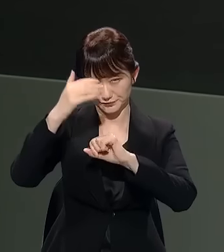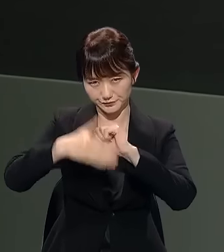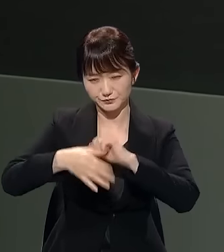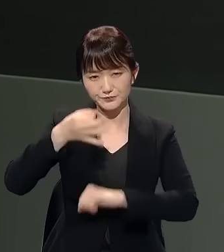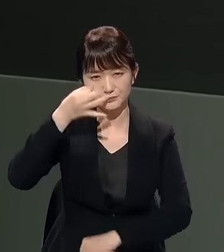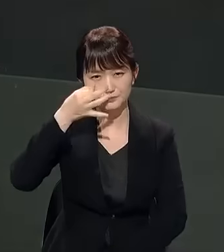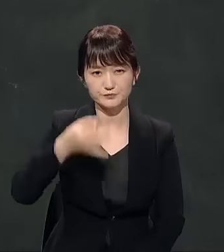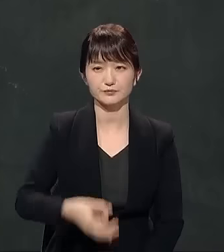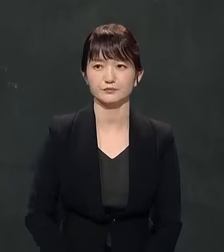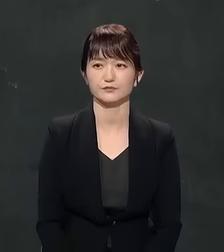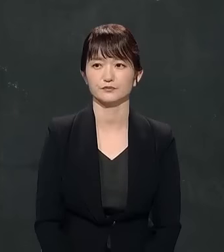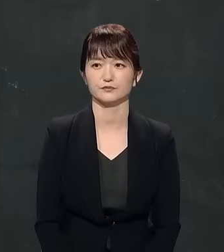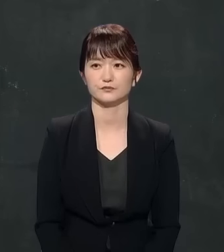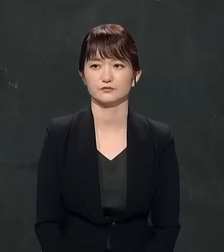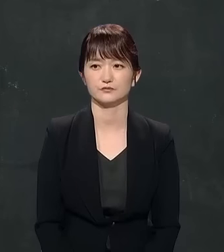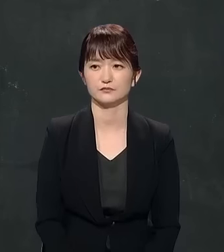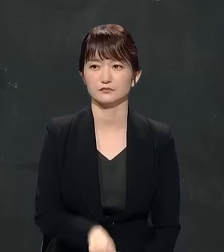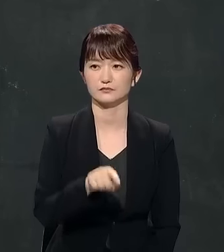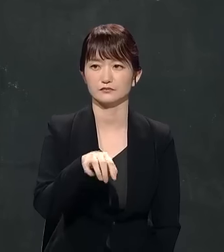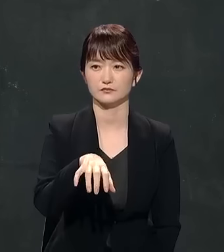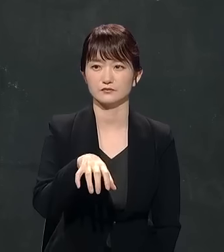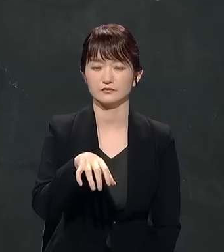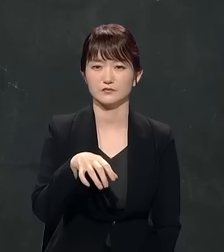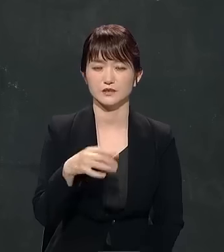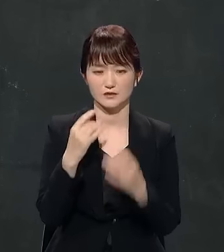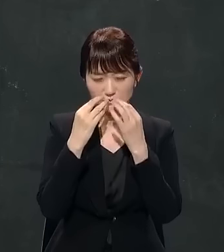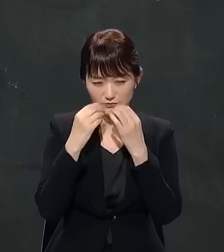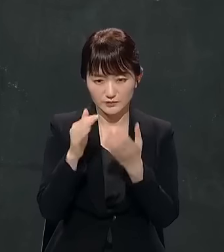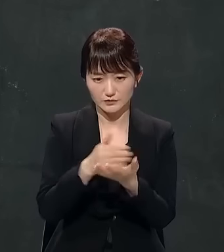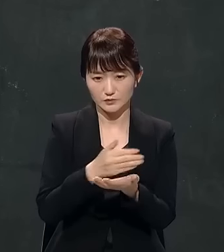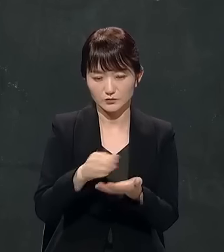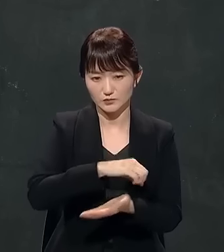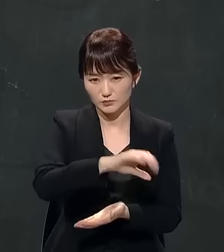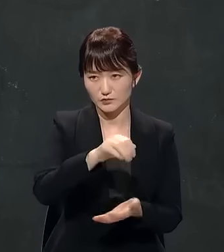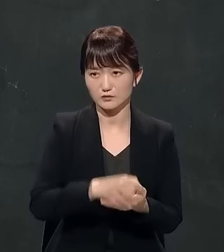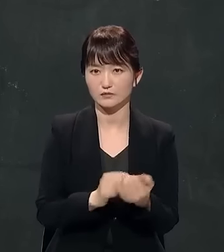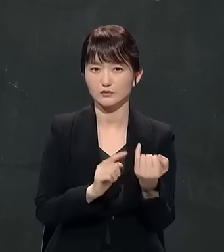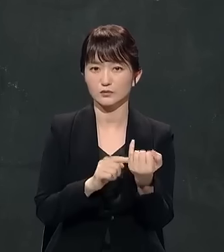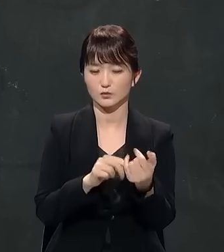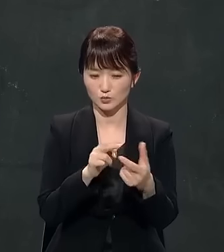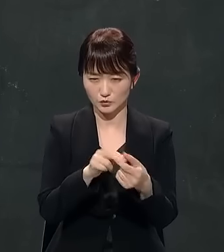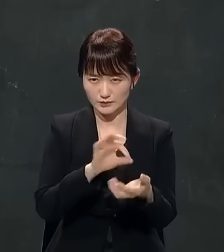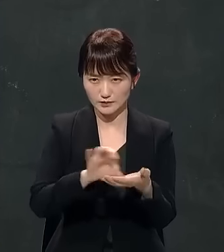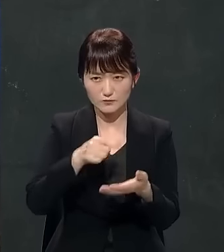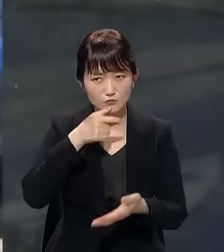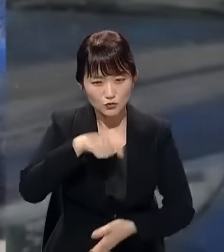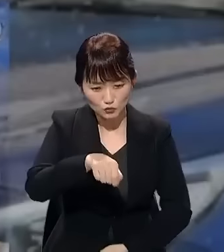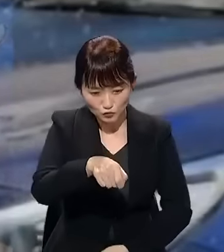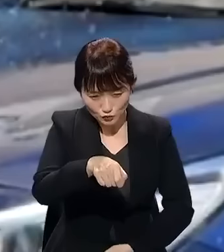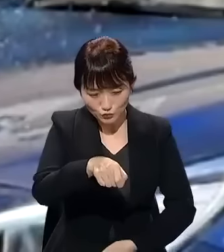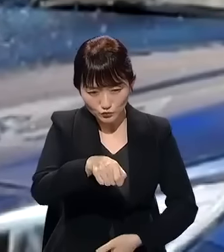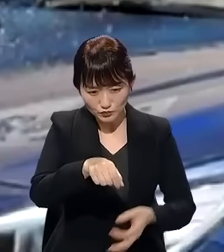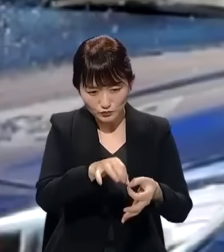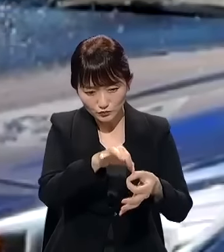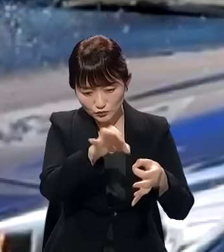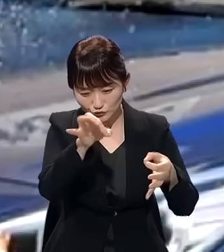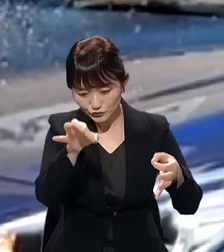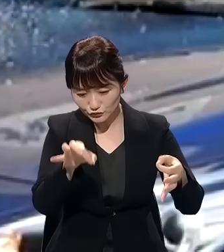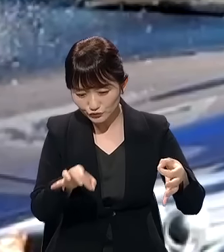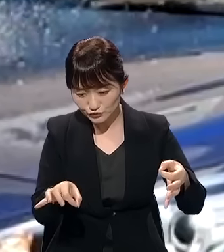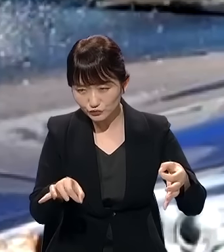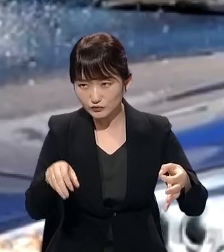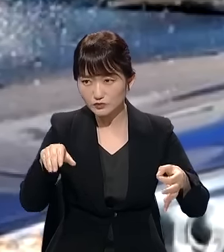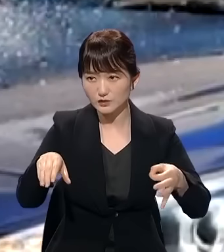만나보시죠. 자, 이곳은 쓰레기 분리수거장. 한 여성이 공용 수도를 틀고 있는데요. 자, 연결된 호스에서 물이